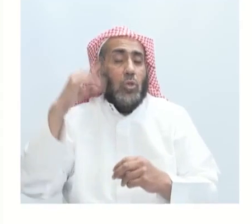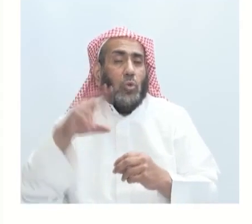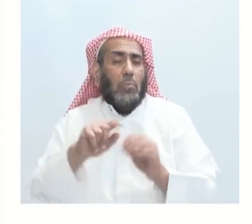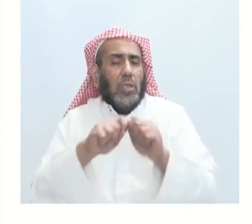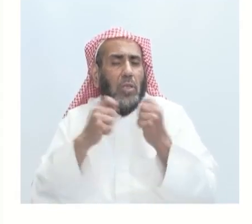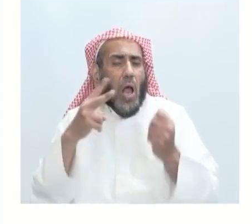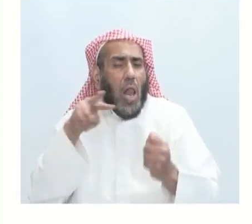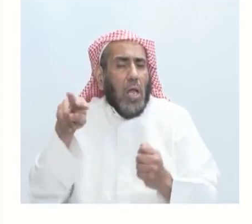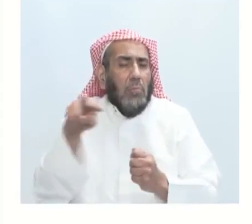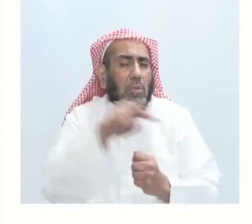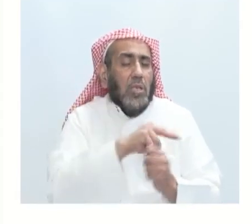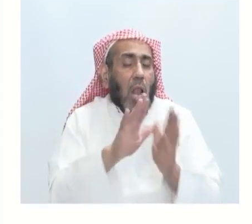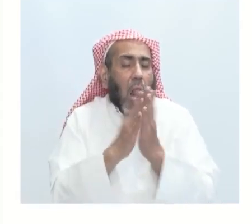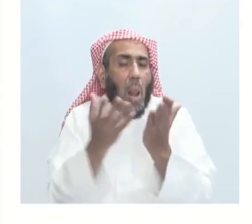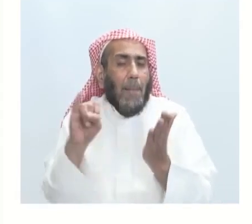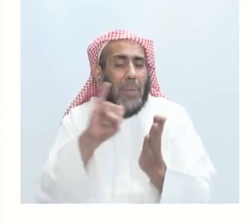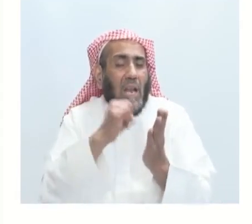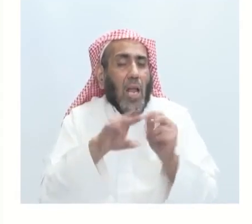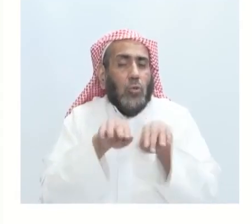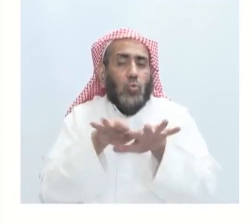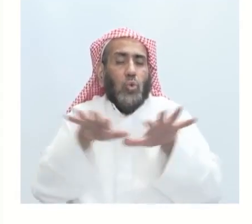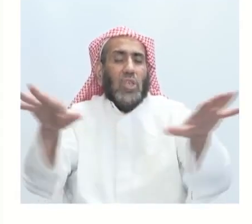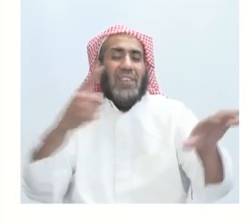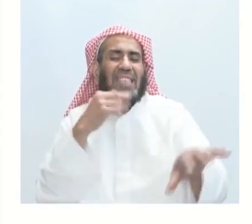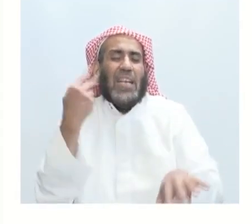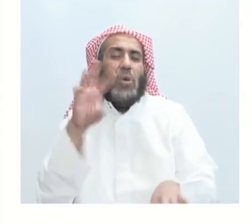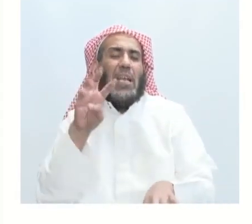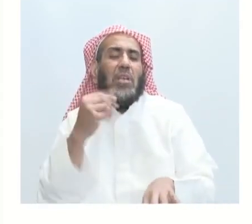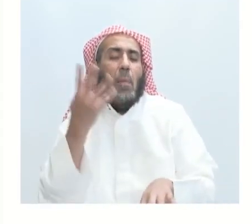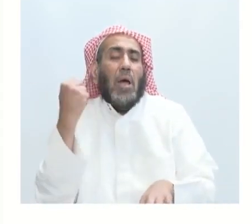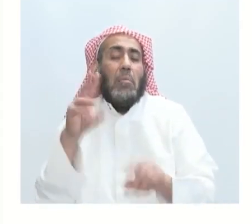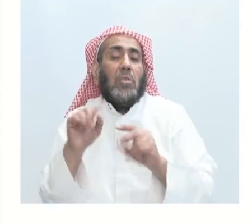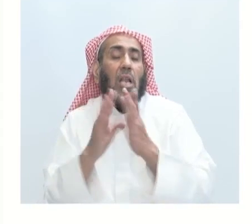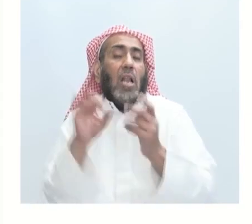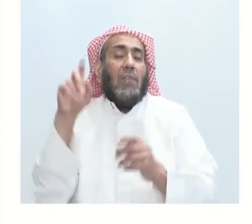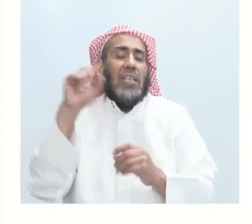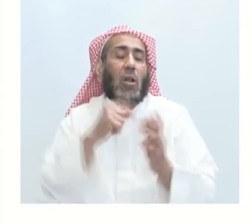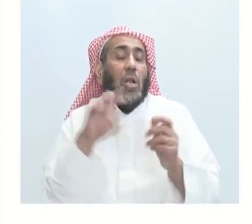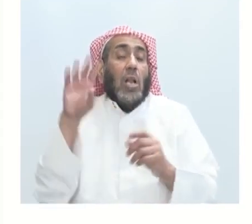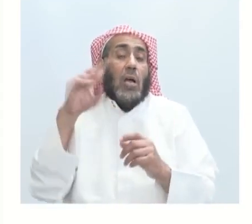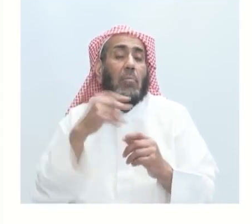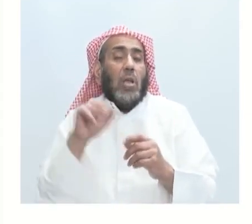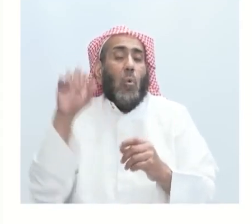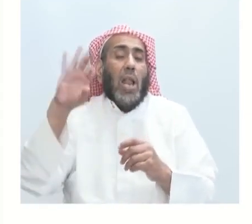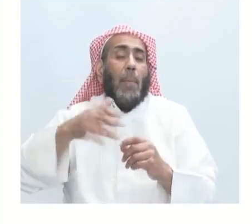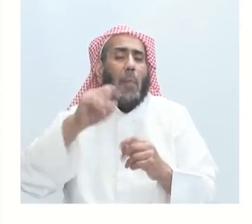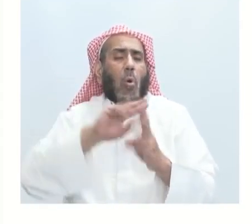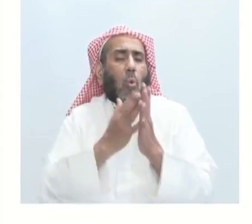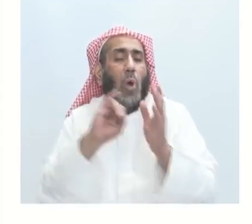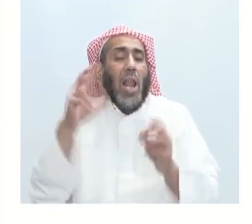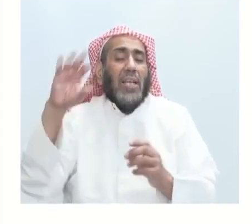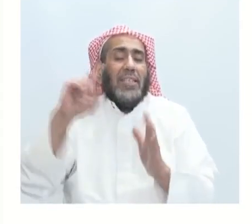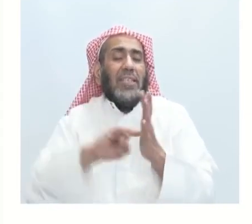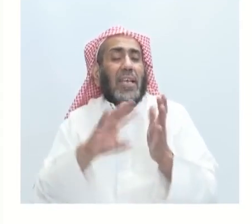اطلاعه على عدد من المجلات التي كانت تنشر في السنوات الاربعين الماضيه ومنها مجله الفيصل ومجله العربيه واليمامه ومجلات الانديه